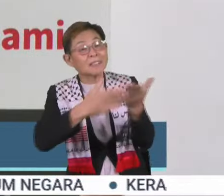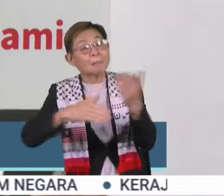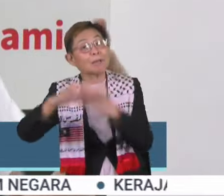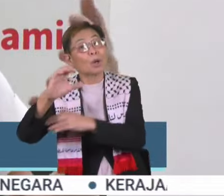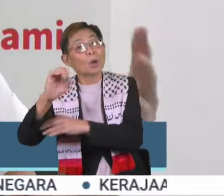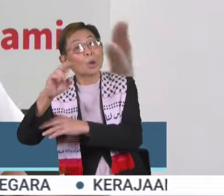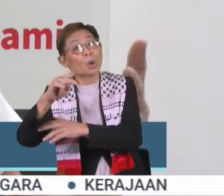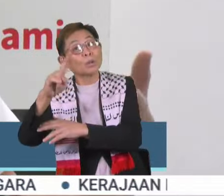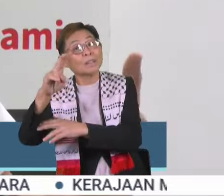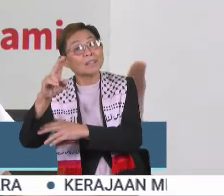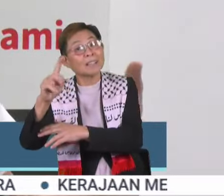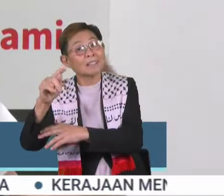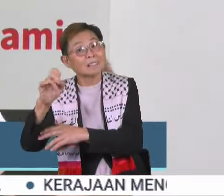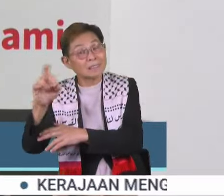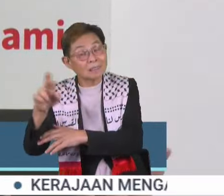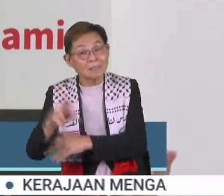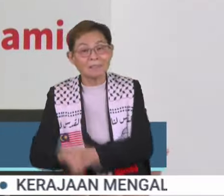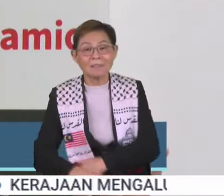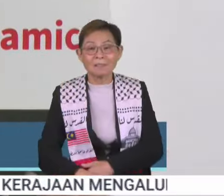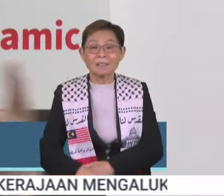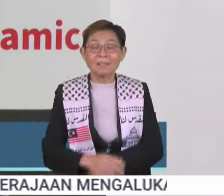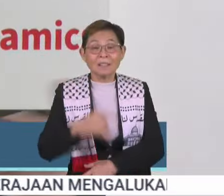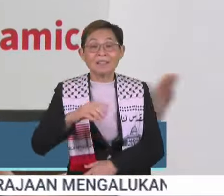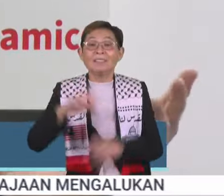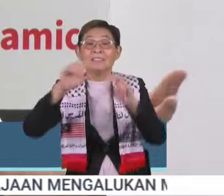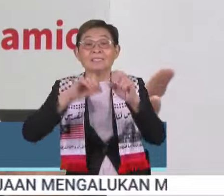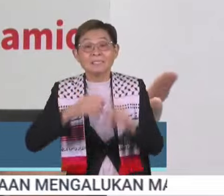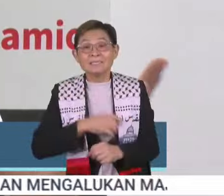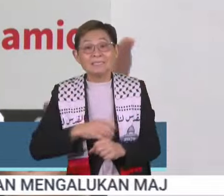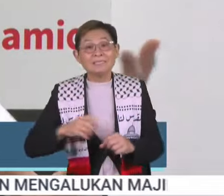Still semicon. And the Chinese companies love Malaysia because